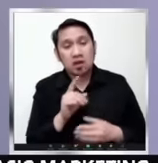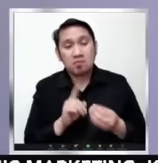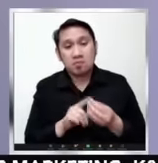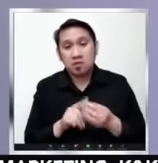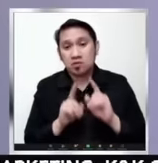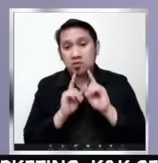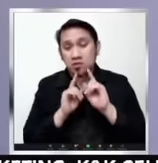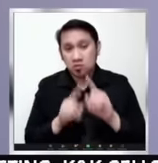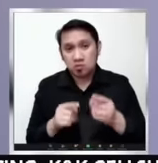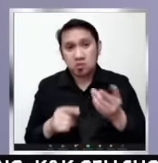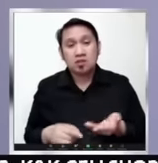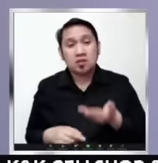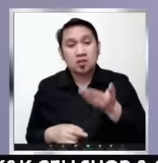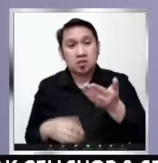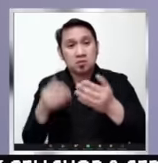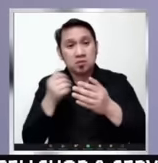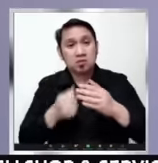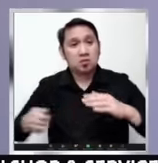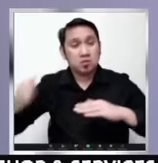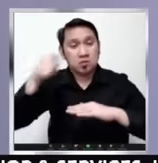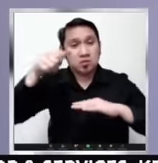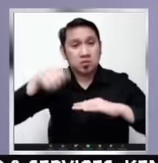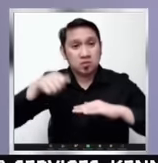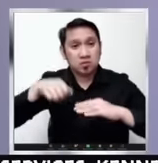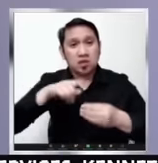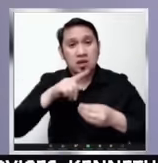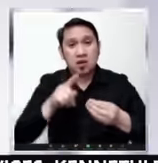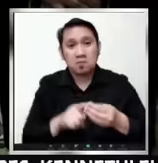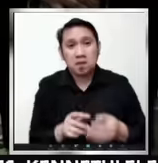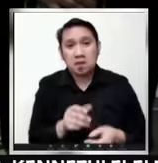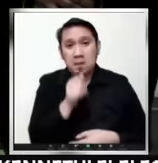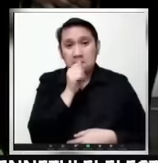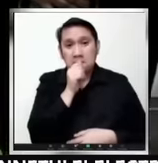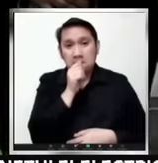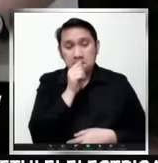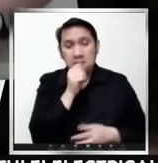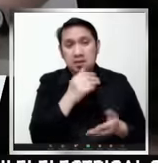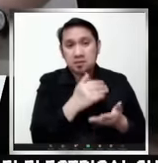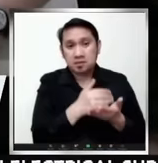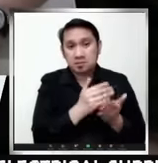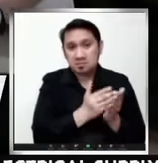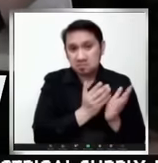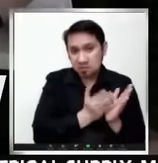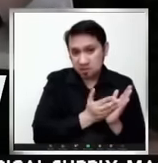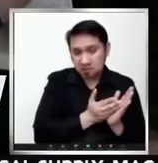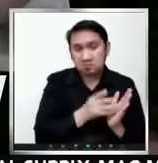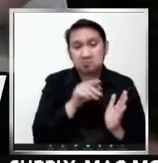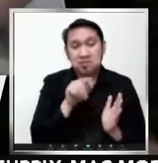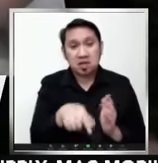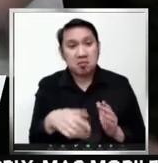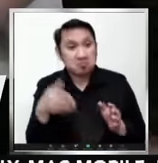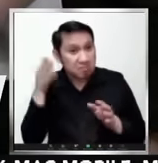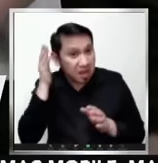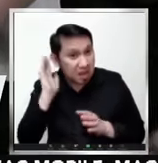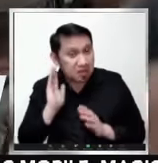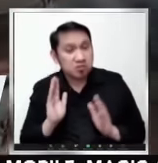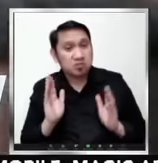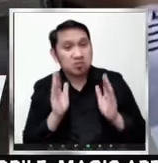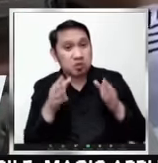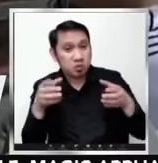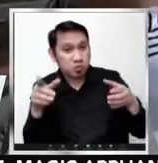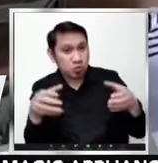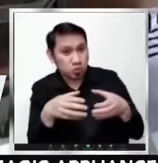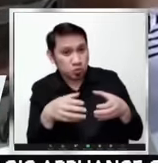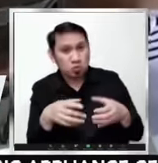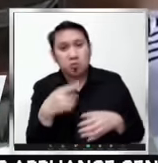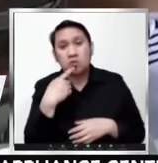Korte Suprema kaugnay po ng confidential funds. Sa gitna ito ng hiling ng isang grupo ng mga petitioner na utusan